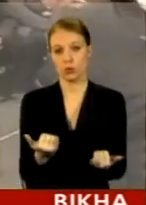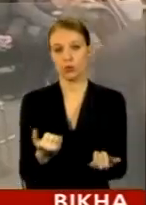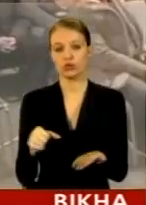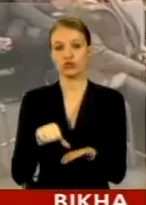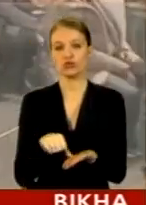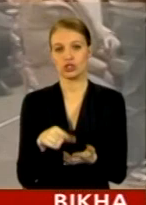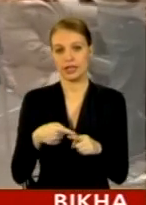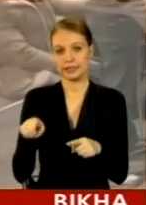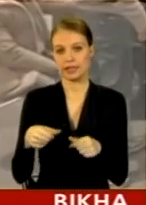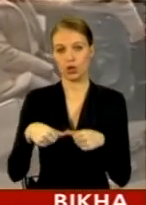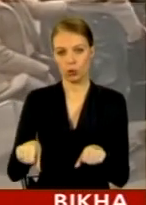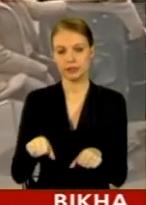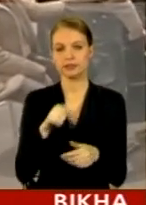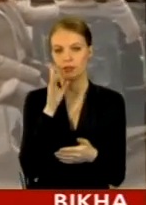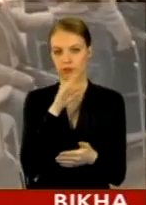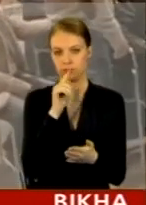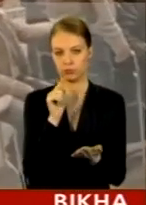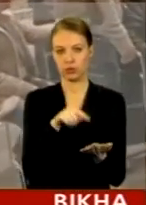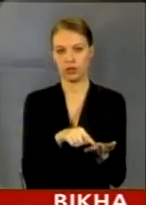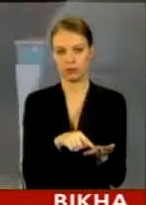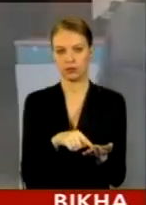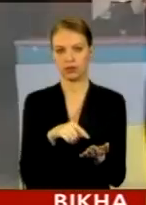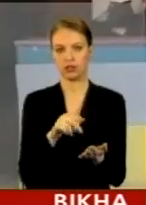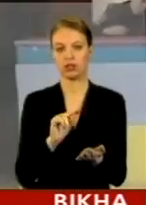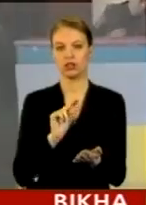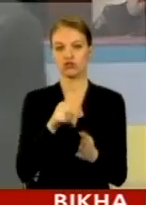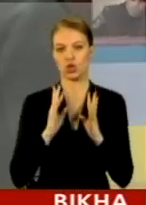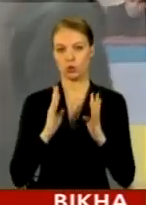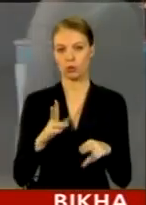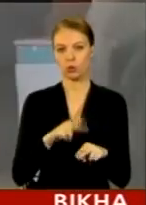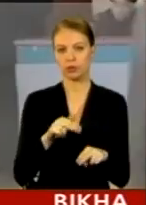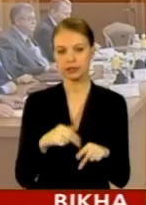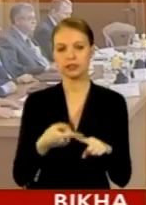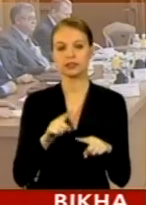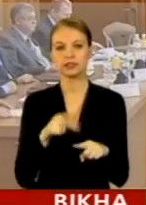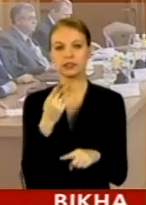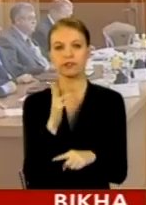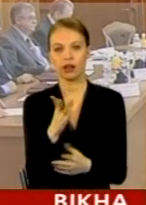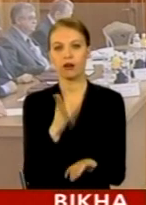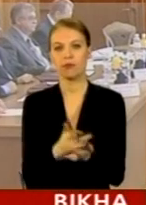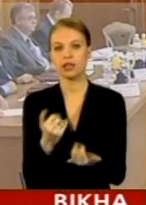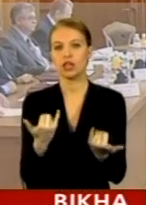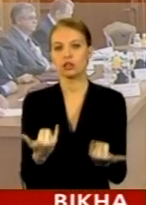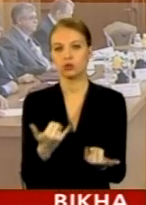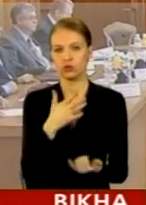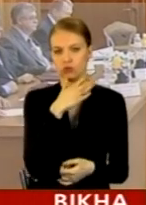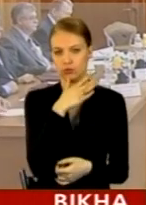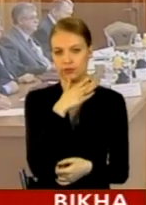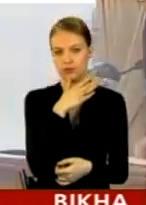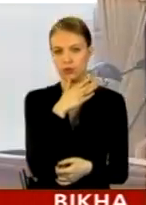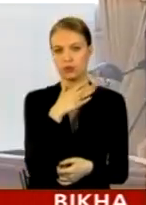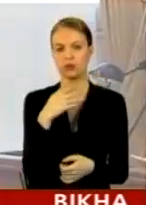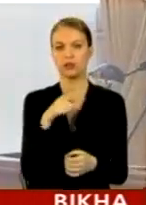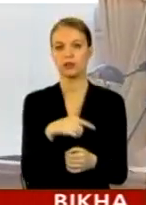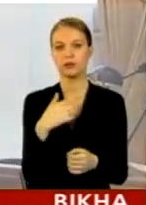члени цієї комісії таки потрапили через коридор міліції. А нагадаю, ЦВК має на сьогоднішню хвилину